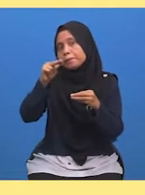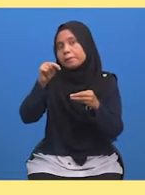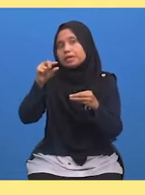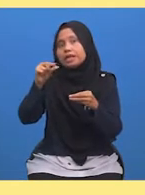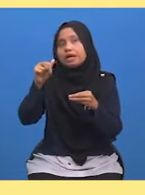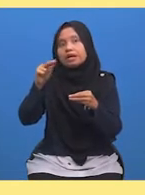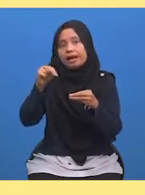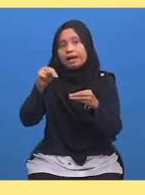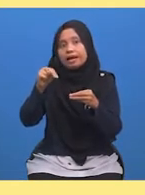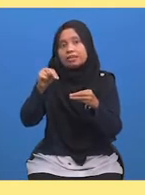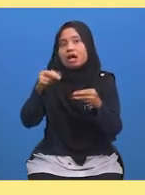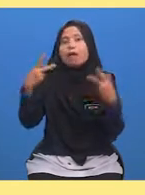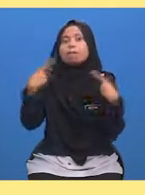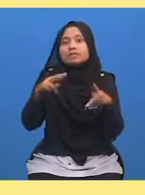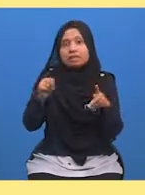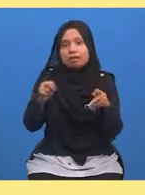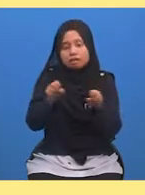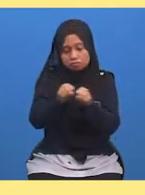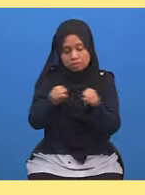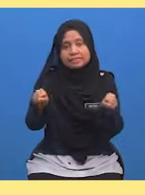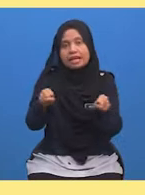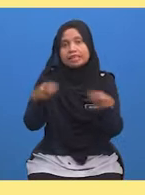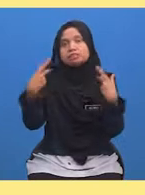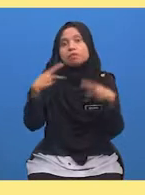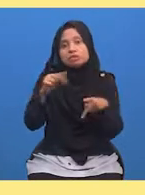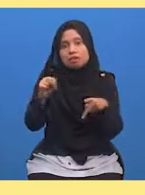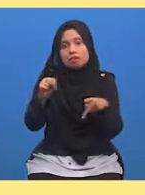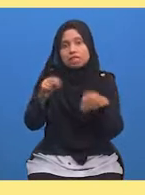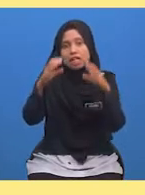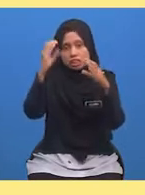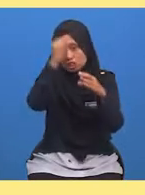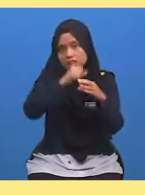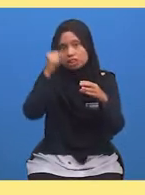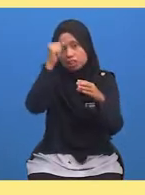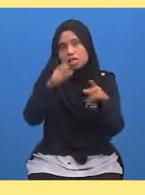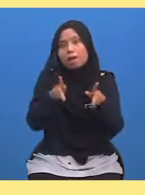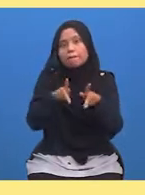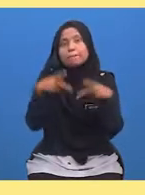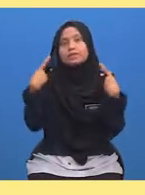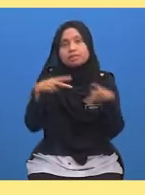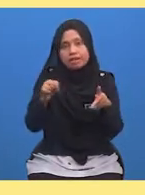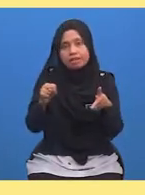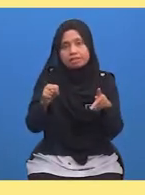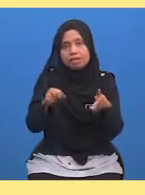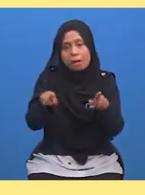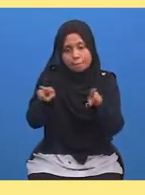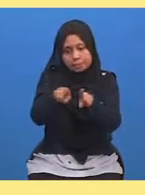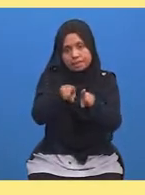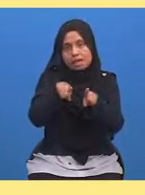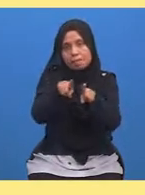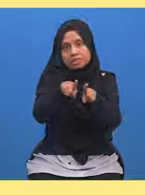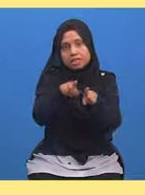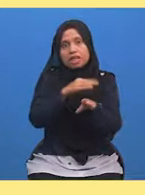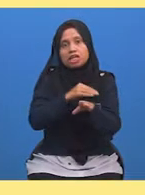pasaran, saiz pasaran, ciri-ciri pasaran, pesaing-pesaing, strategi